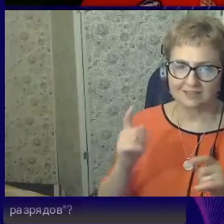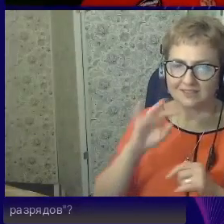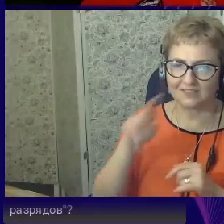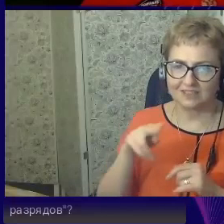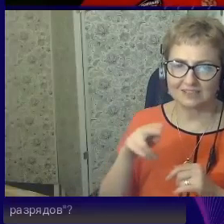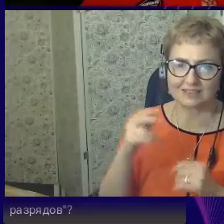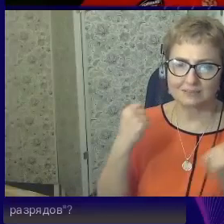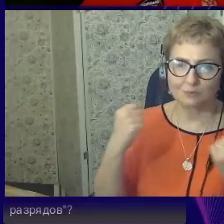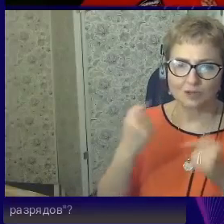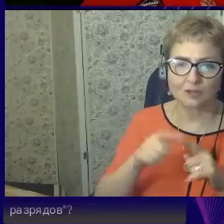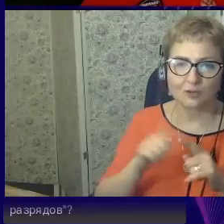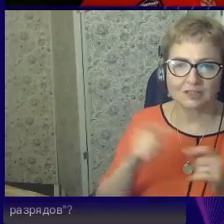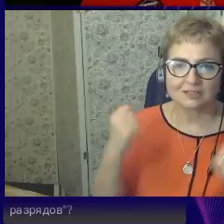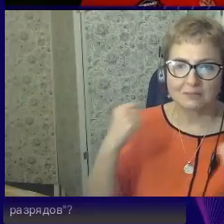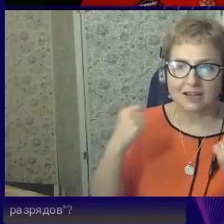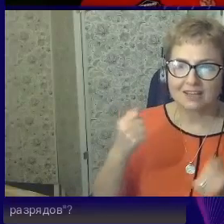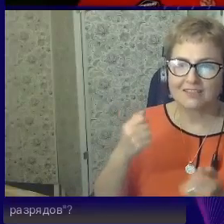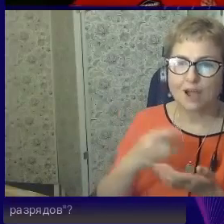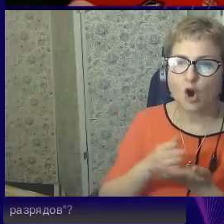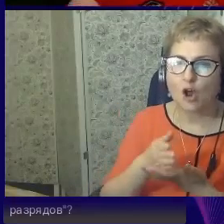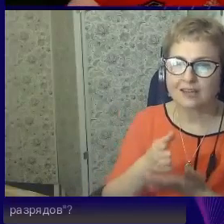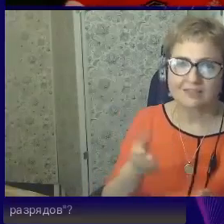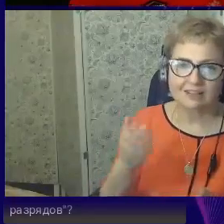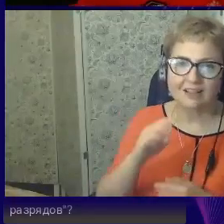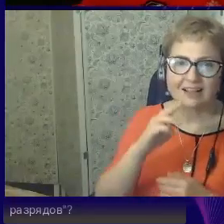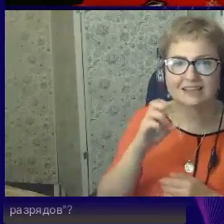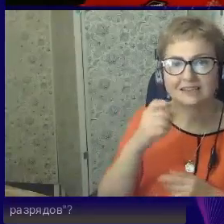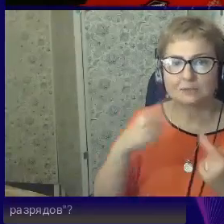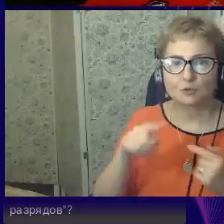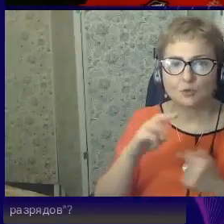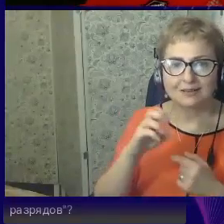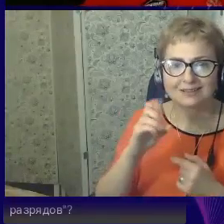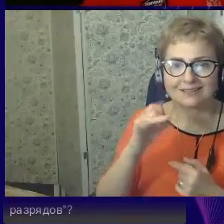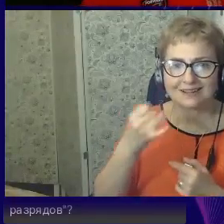спорта, который называется спортивное ориентирование или трейл-ориентирование.